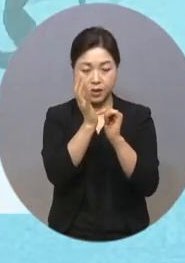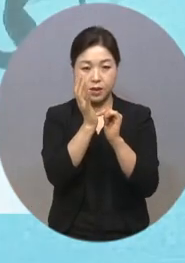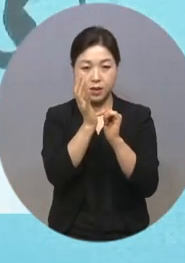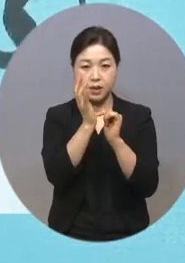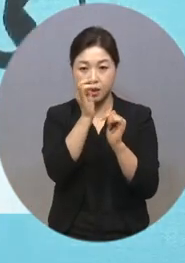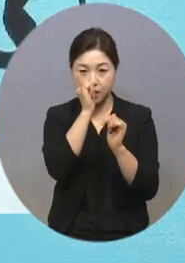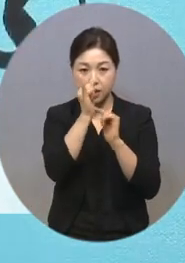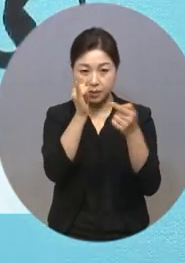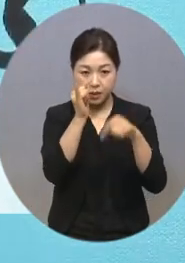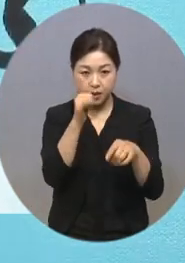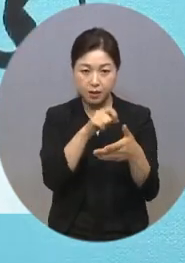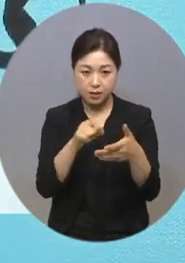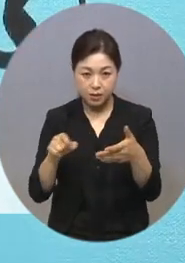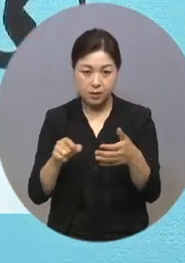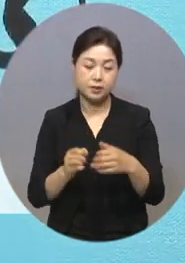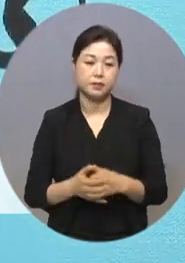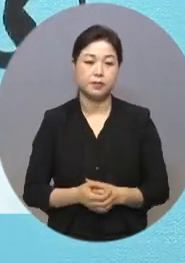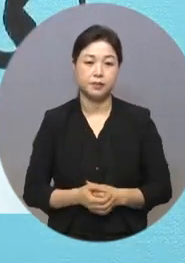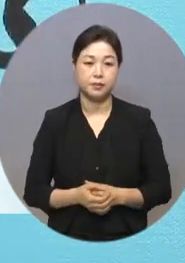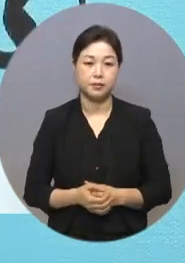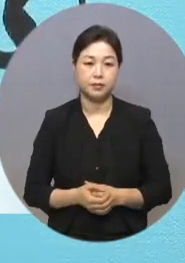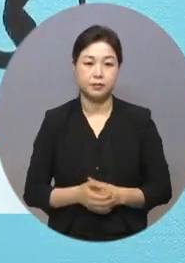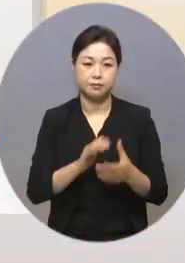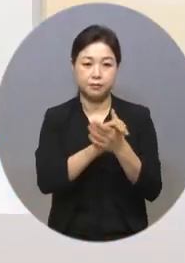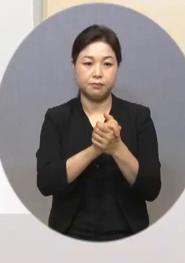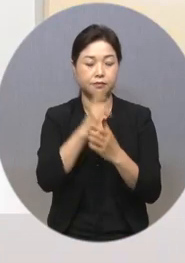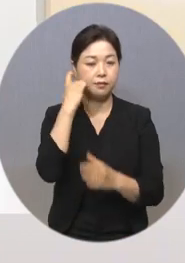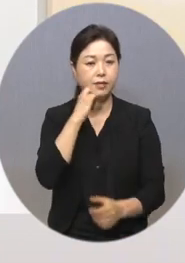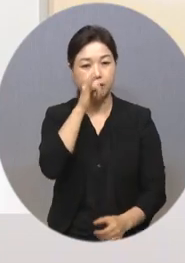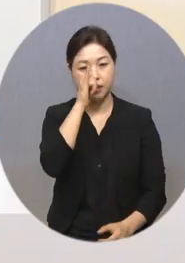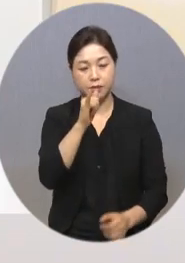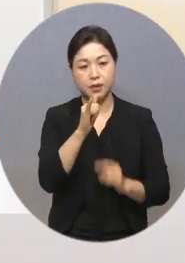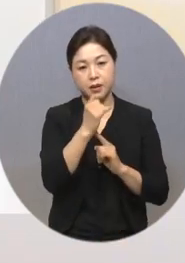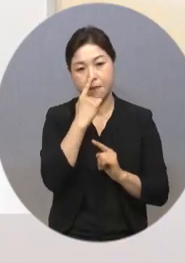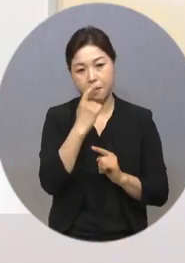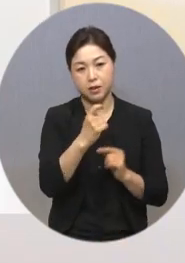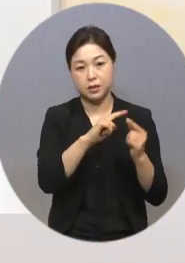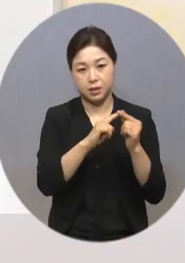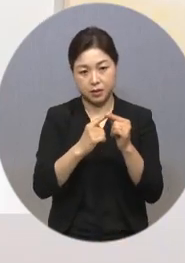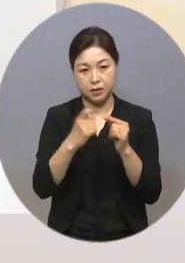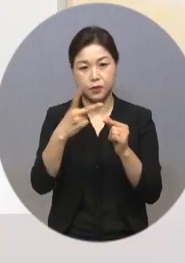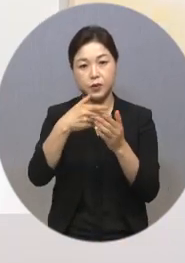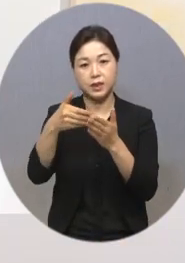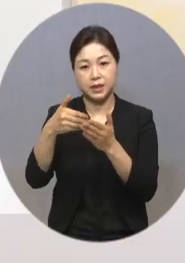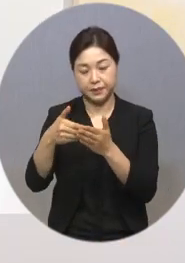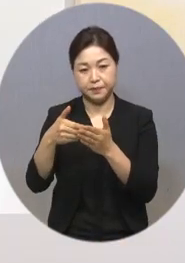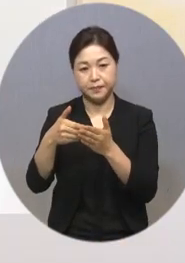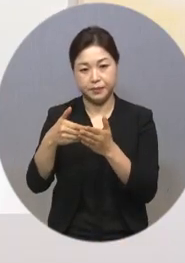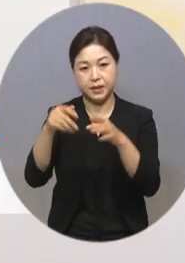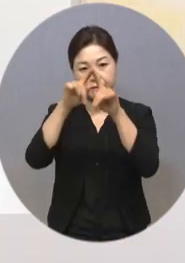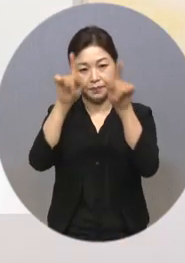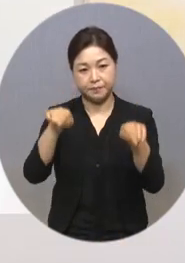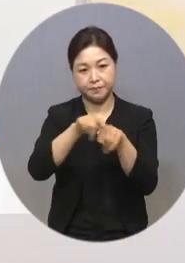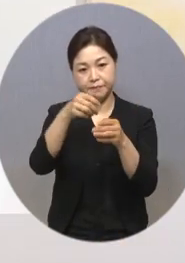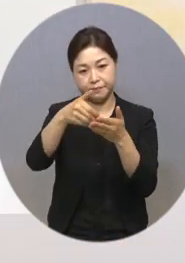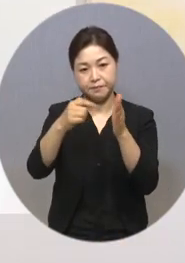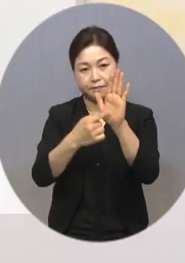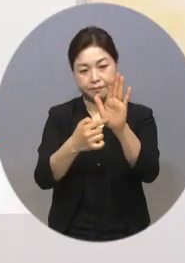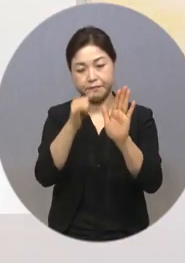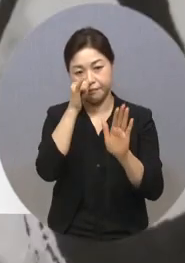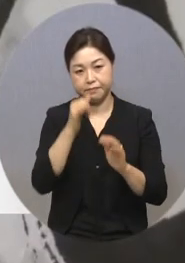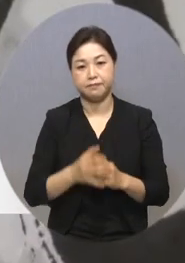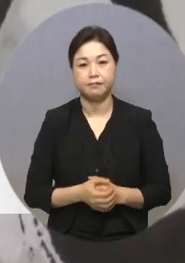메시지 정감이 느껴지는 금산 글씨와 그림이 화폭에 펼쳐집니다